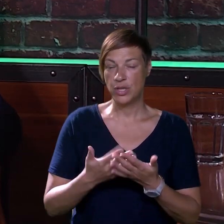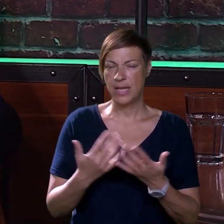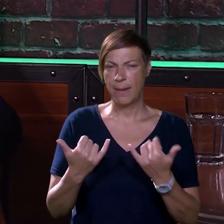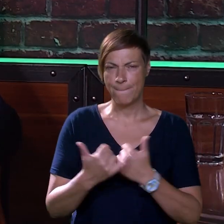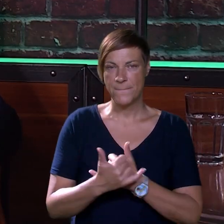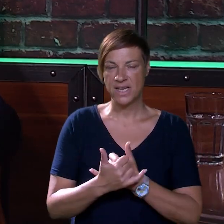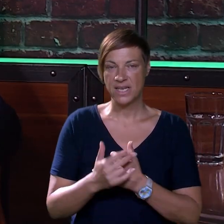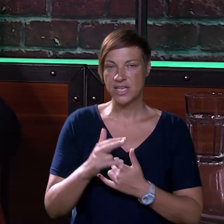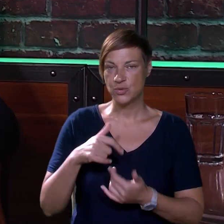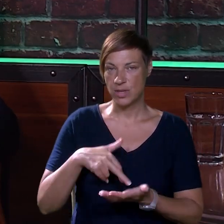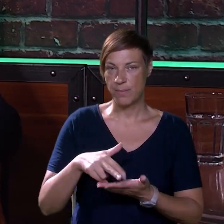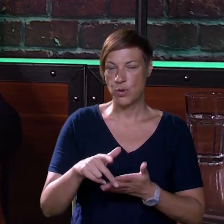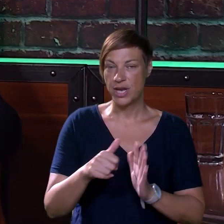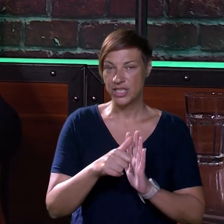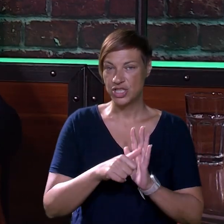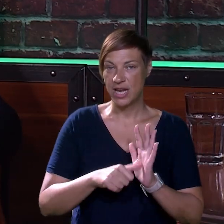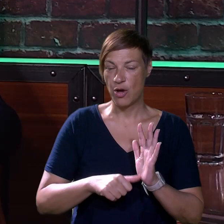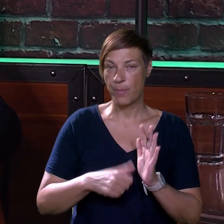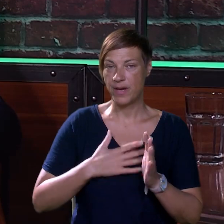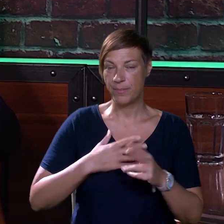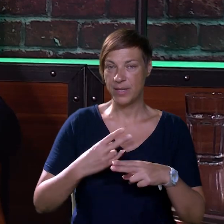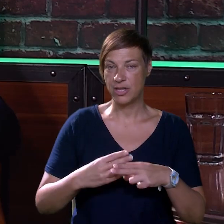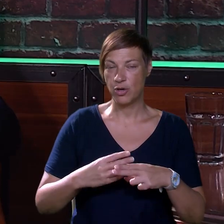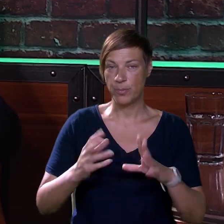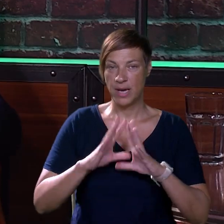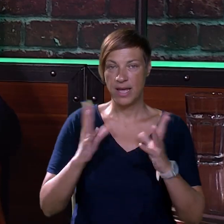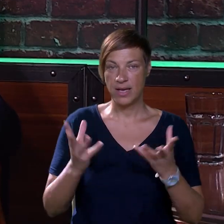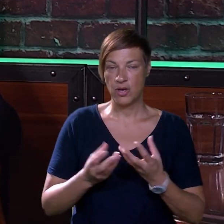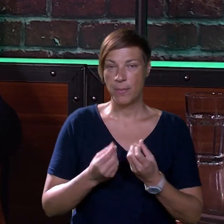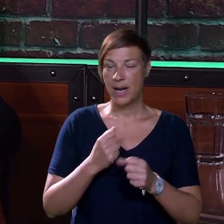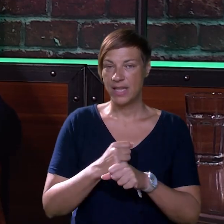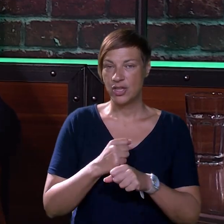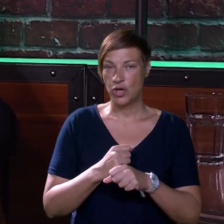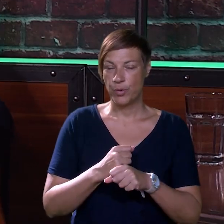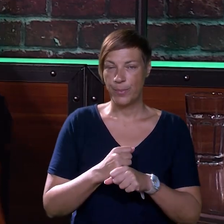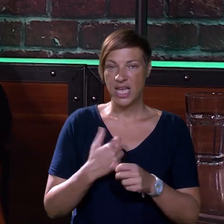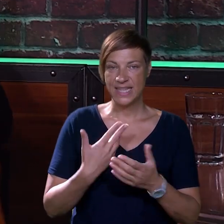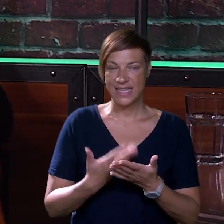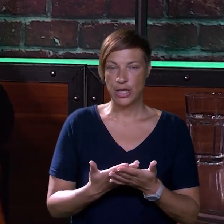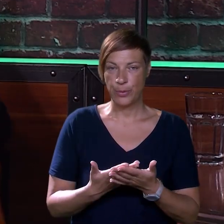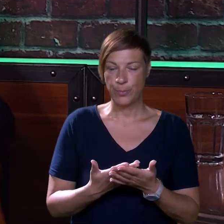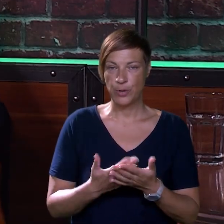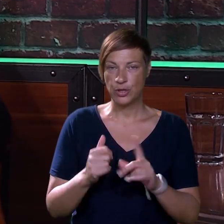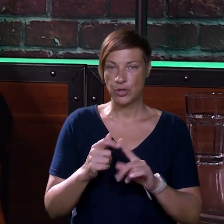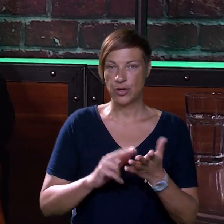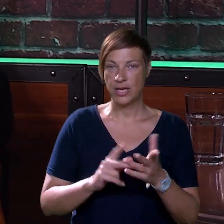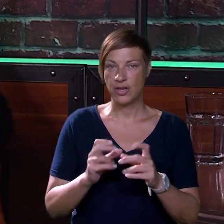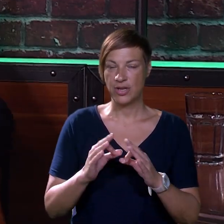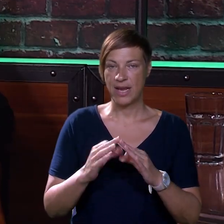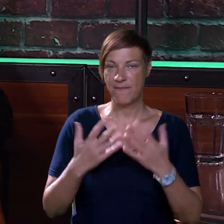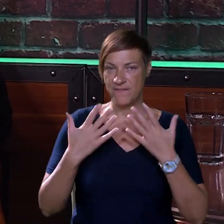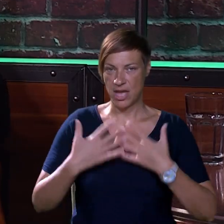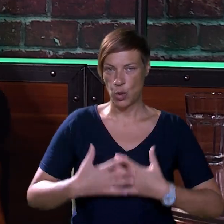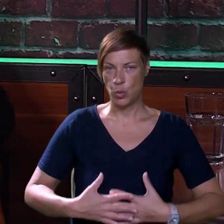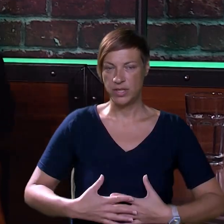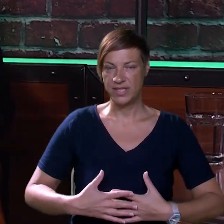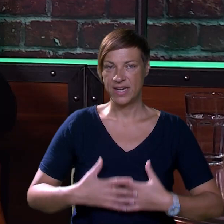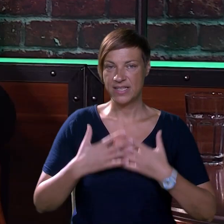valvularnu grešku i da on mora ići na operaciju. Mi tog bolesnika kompletno obradimo. Od koronarografije,